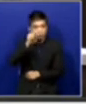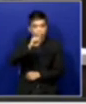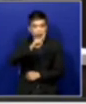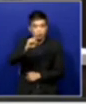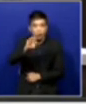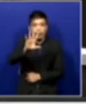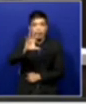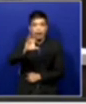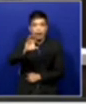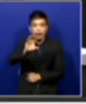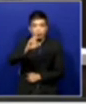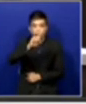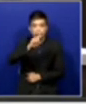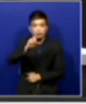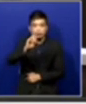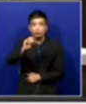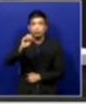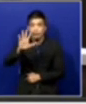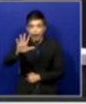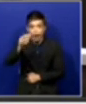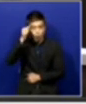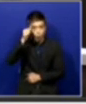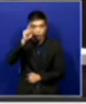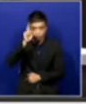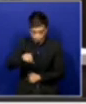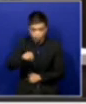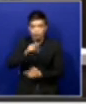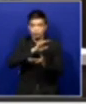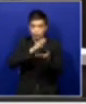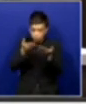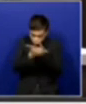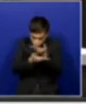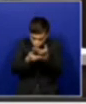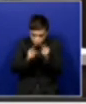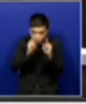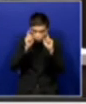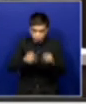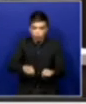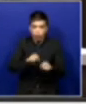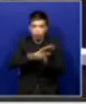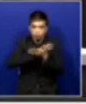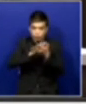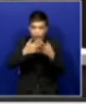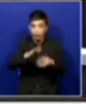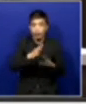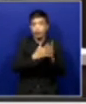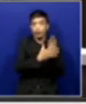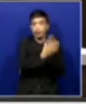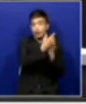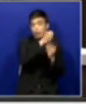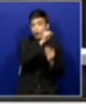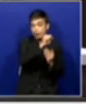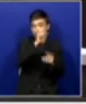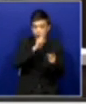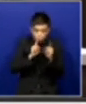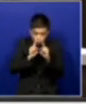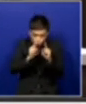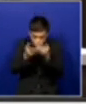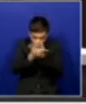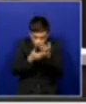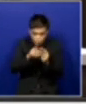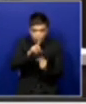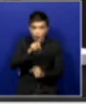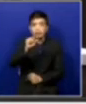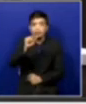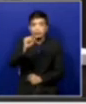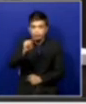105วันสมาชิกวุฒิสภาจะต้องพิจารณาให้แล้วเสร็จภายใน20วันไม่มีการแก้ไขเปลี่ยนแปลงในการอนุ